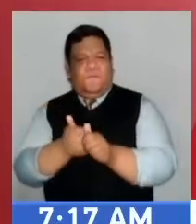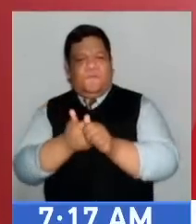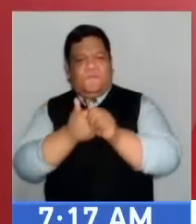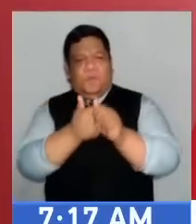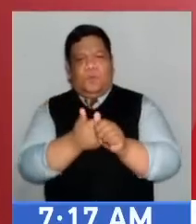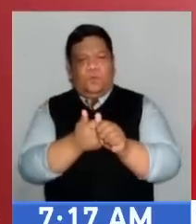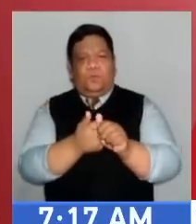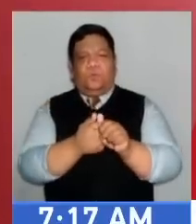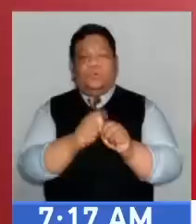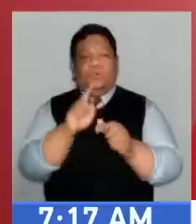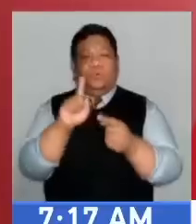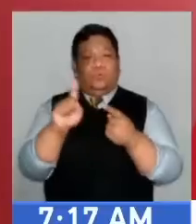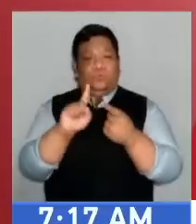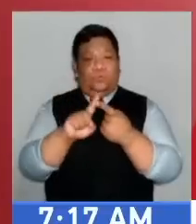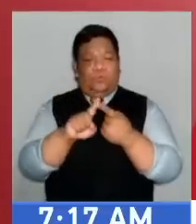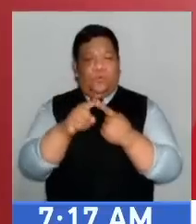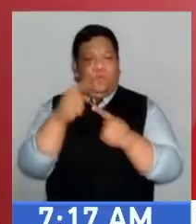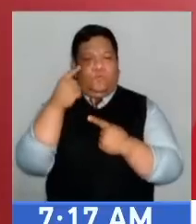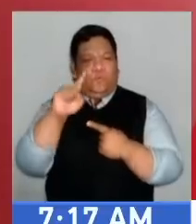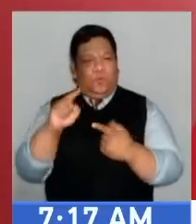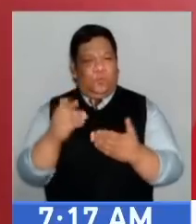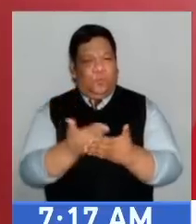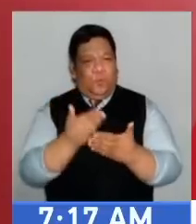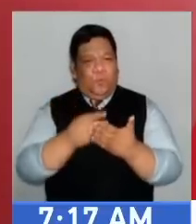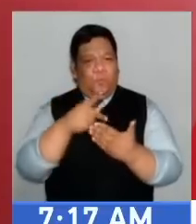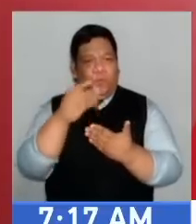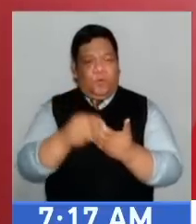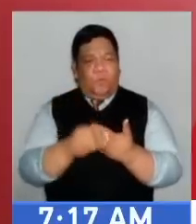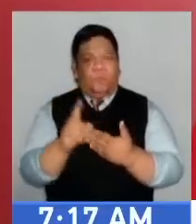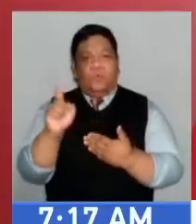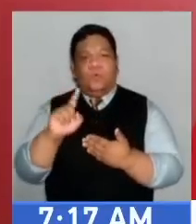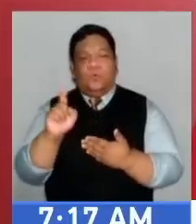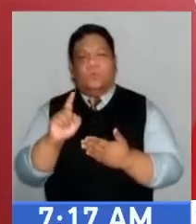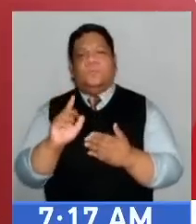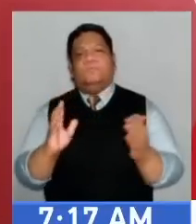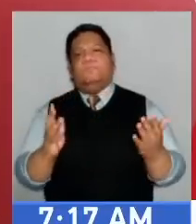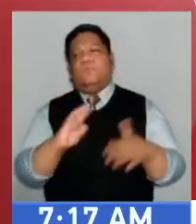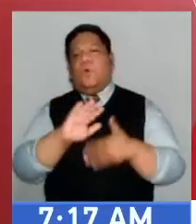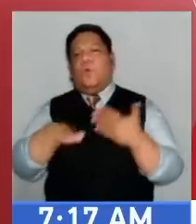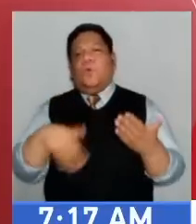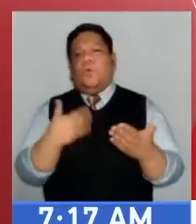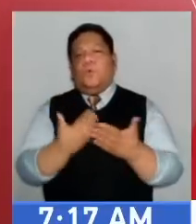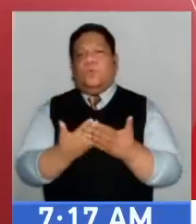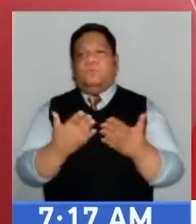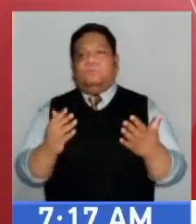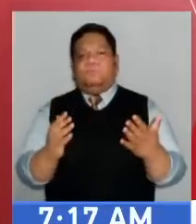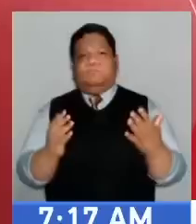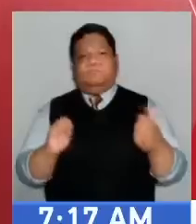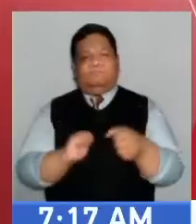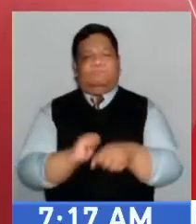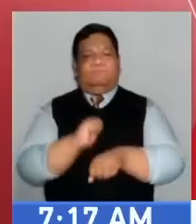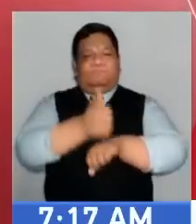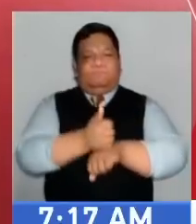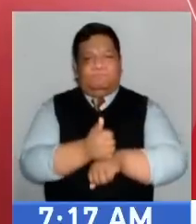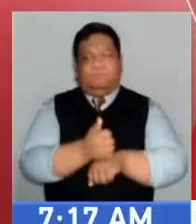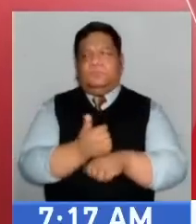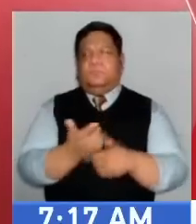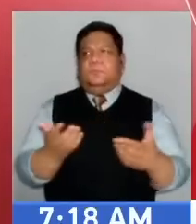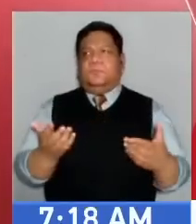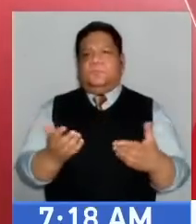PUV modernization. Yun po yung industry consolidation o yun po yung pagbubuo ng mga kooperatiba